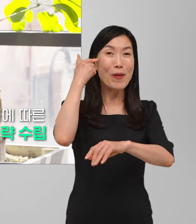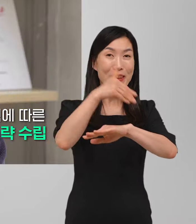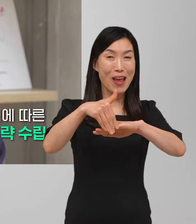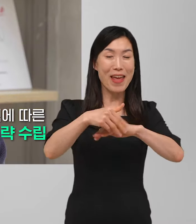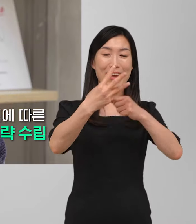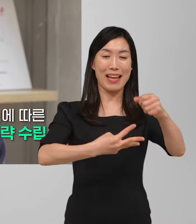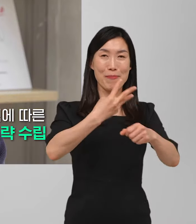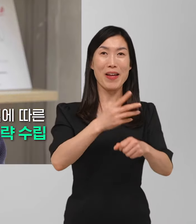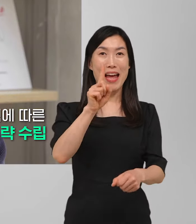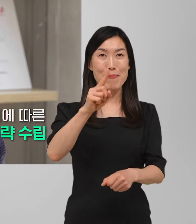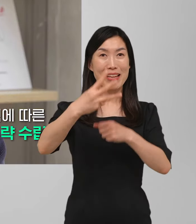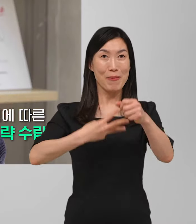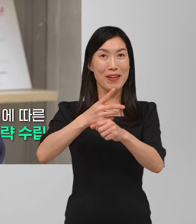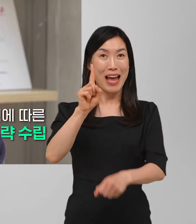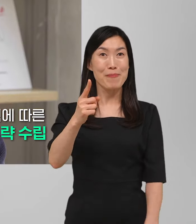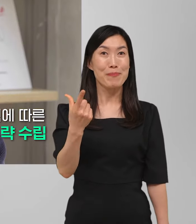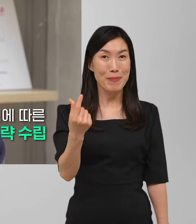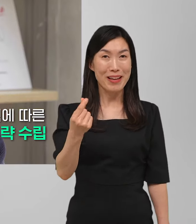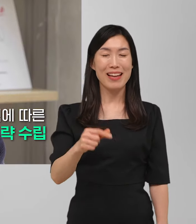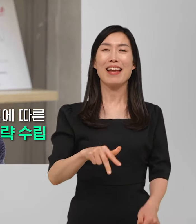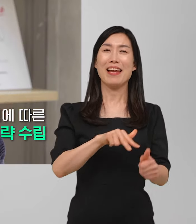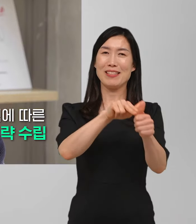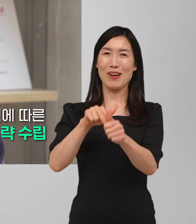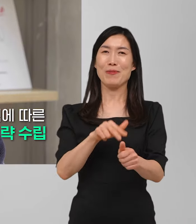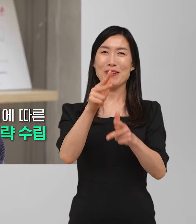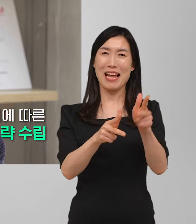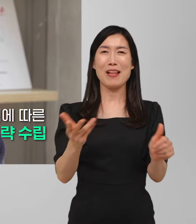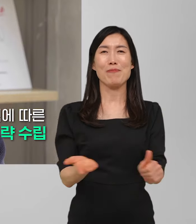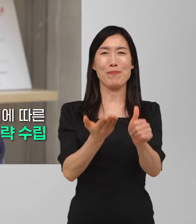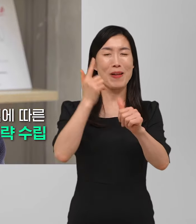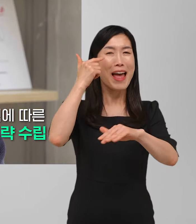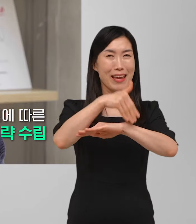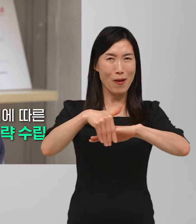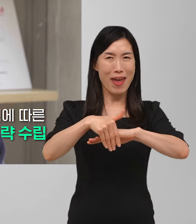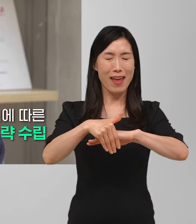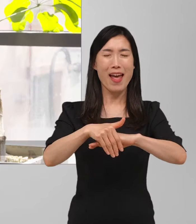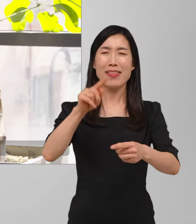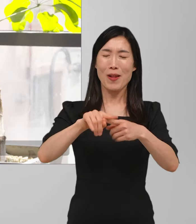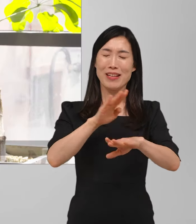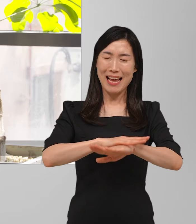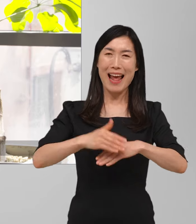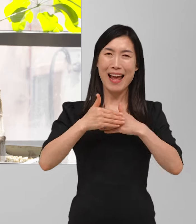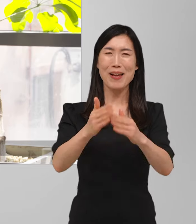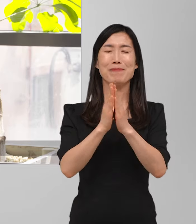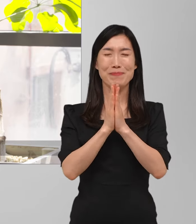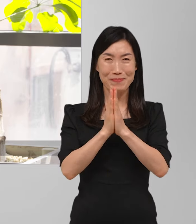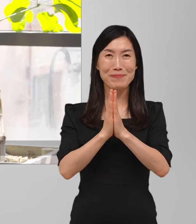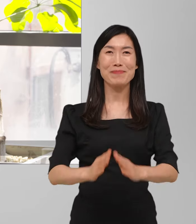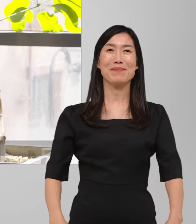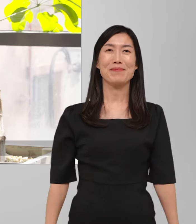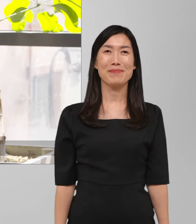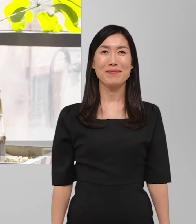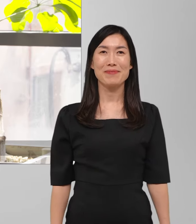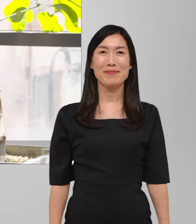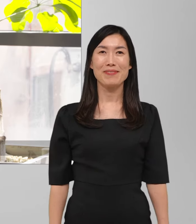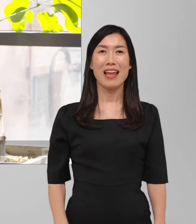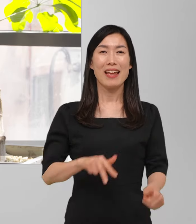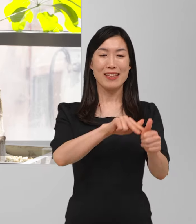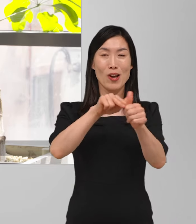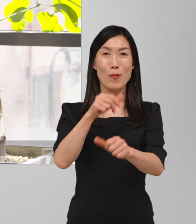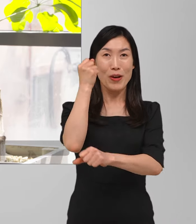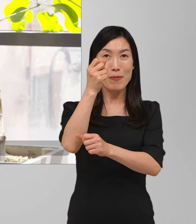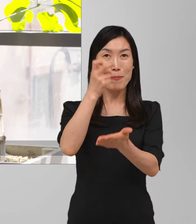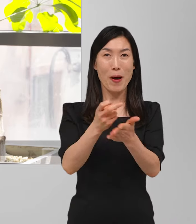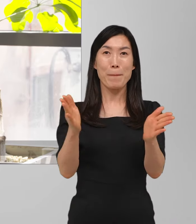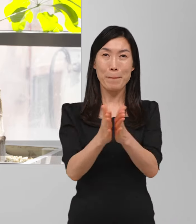전략이 체계적이고 안정적으로 수립되고 시행되었으면 하는 그런 바람이 있습니다. 데이터 기본법 시행이 앞으로 우리